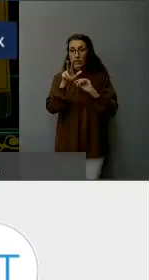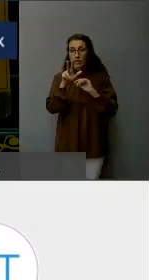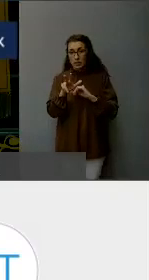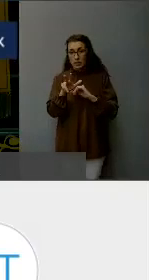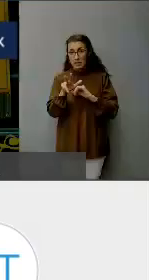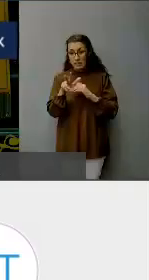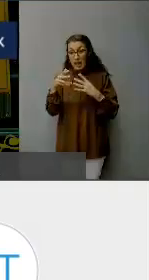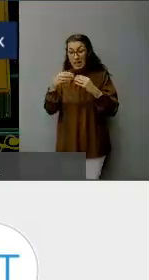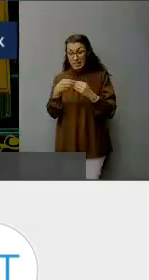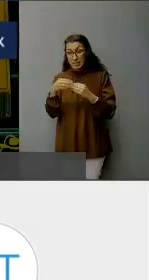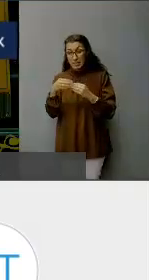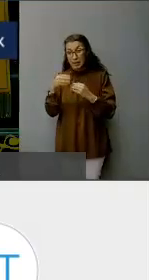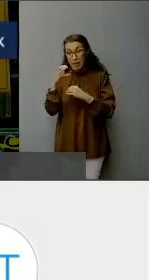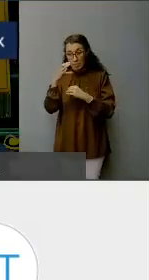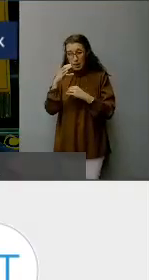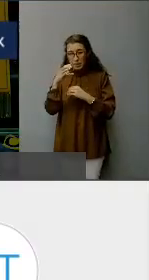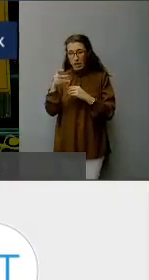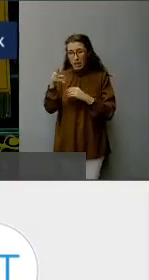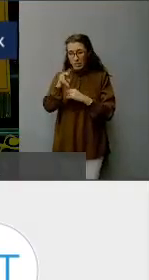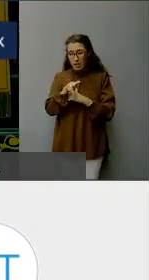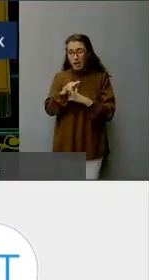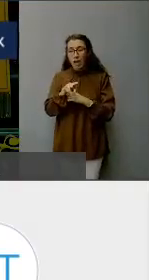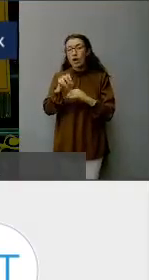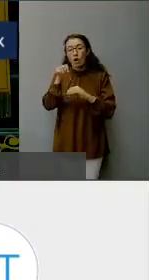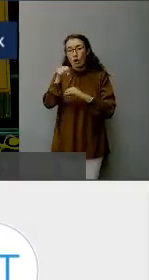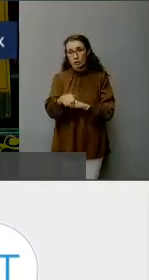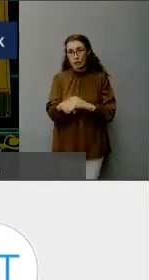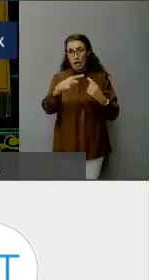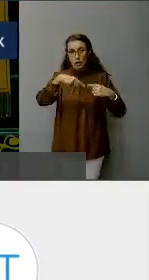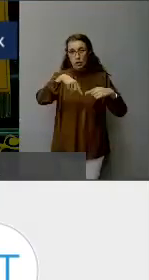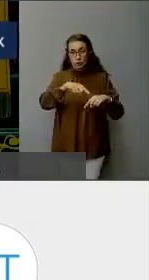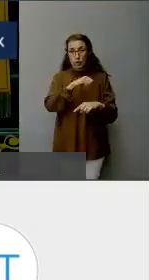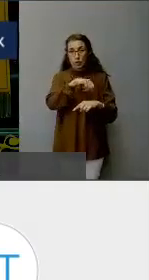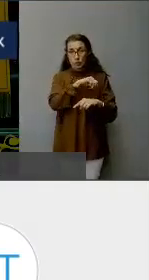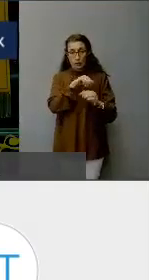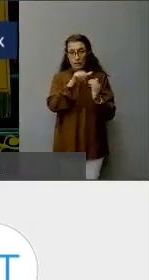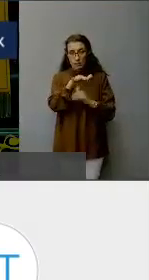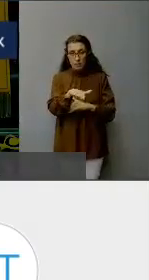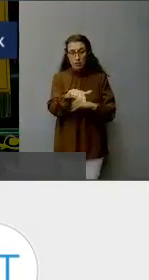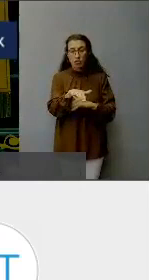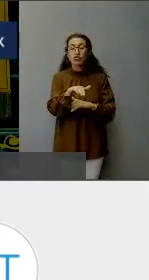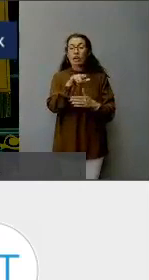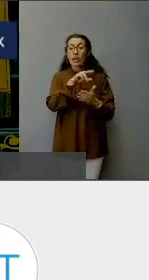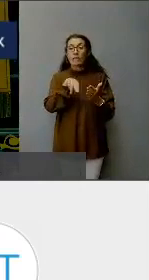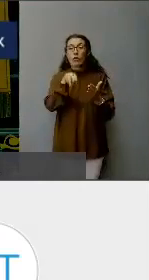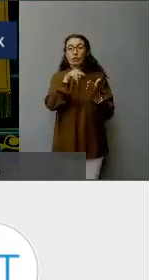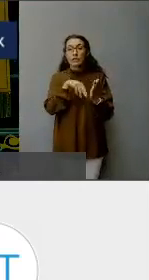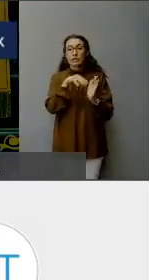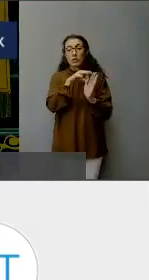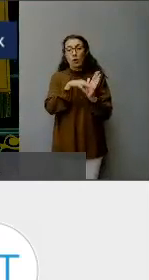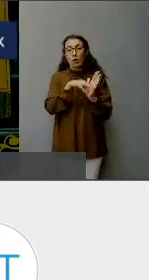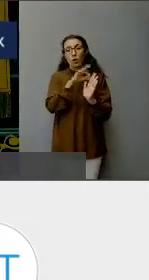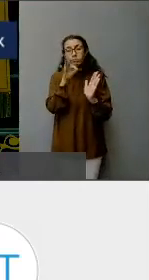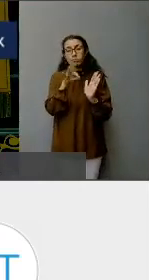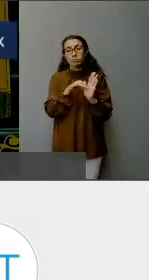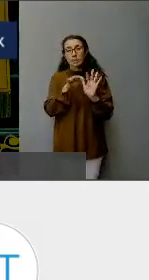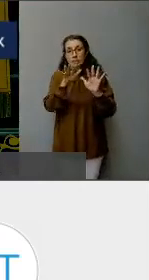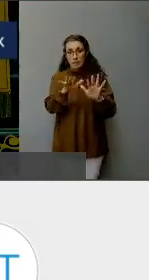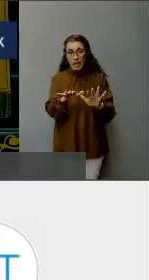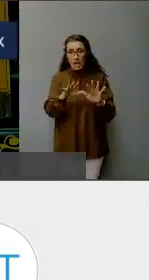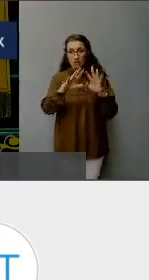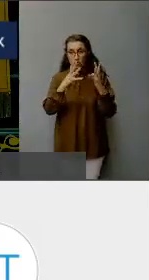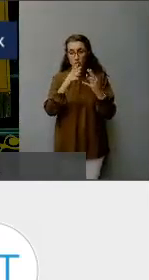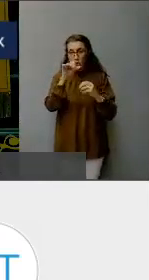consigliere campanella contrario il consiglio comunale respinge in votazione numero 10 con parere contrario